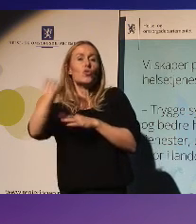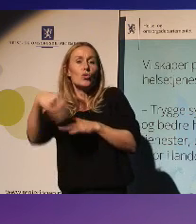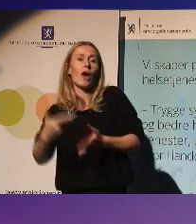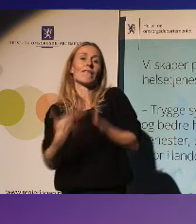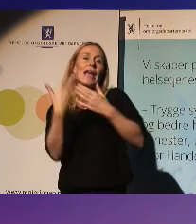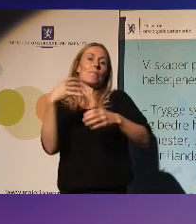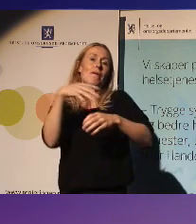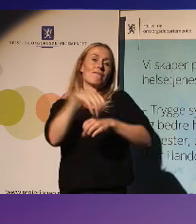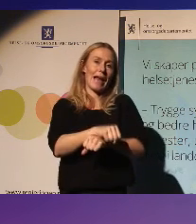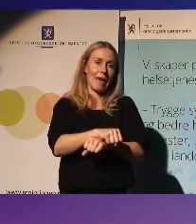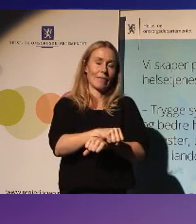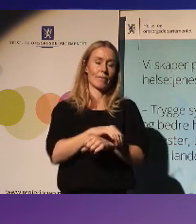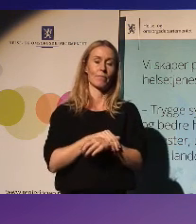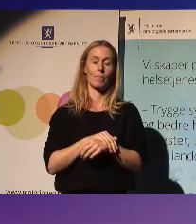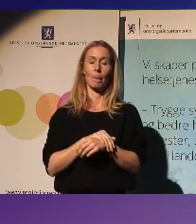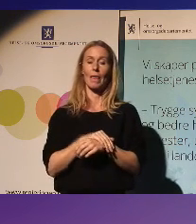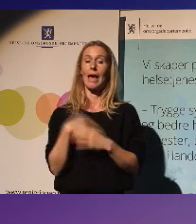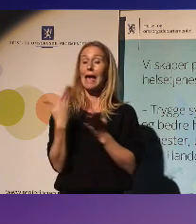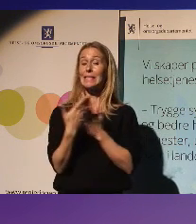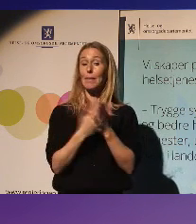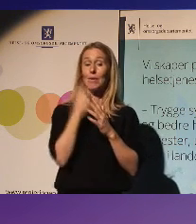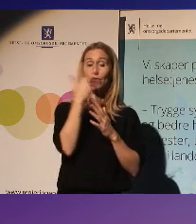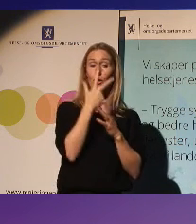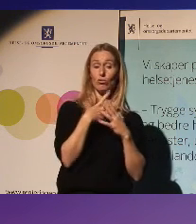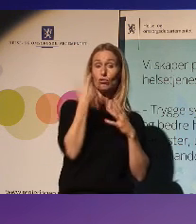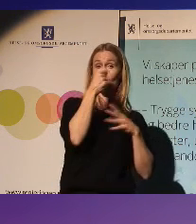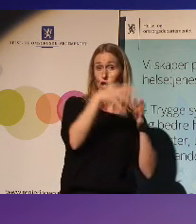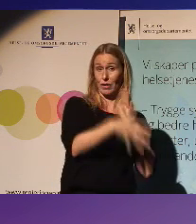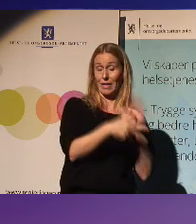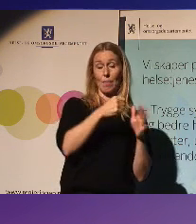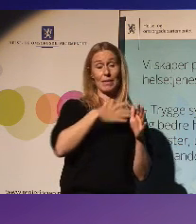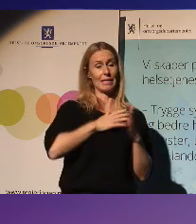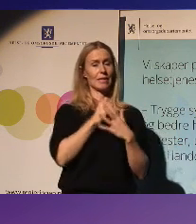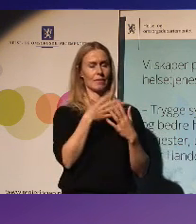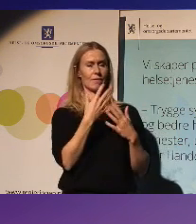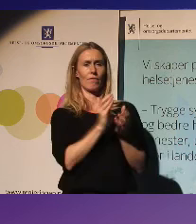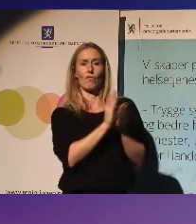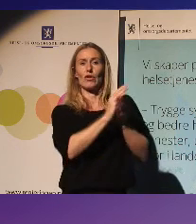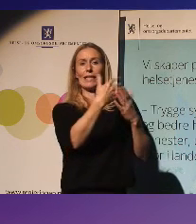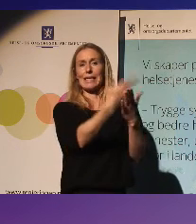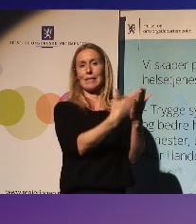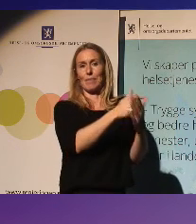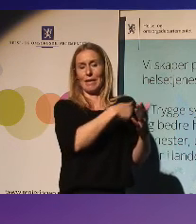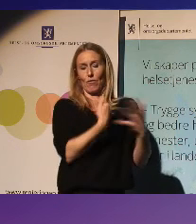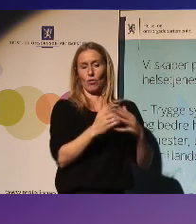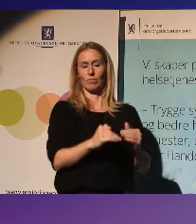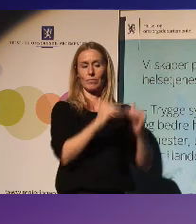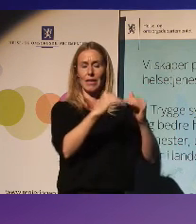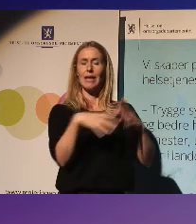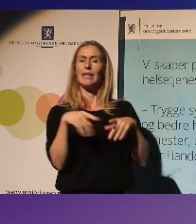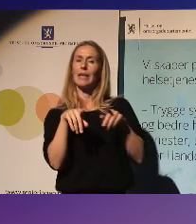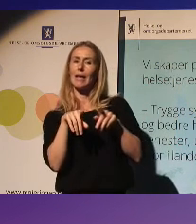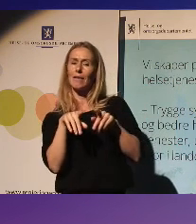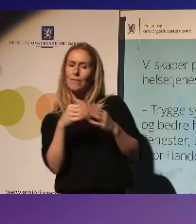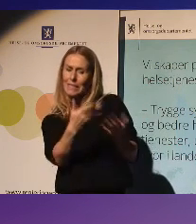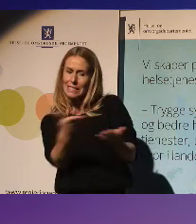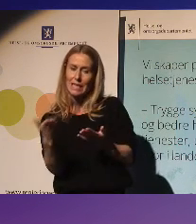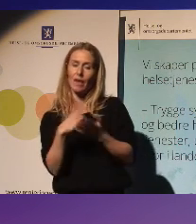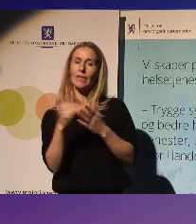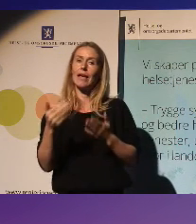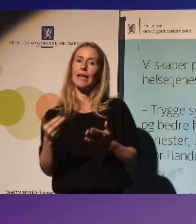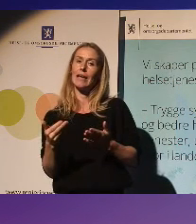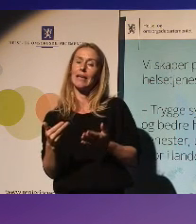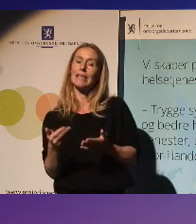Eksempler fra ruspsykiatri har blitt en yndling i vår organisasjon, og det har lært oss at hjelp og hjelpeløshet henger nøye